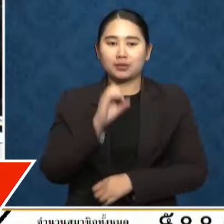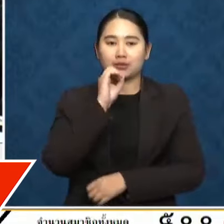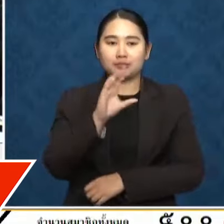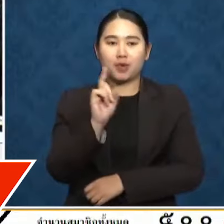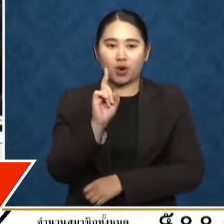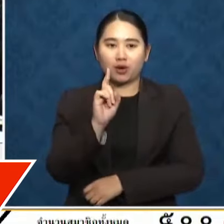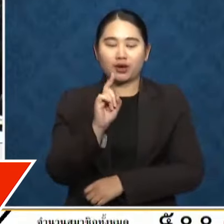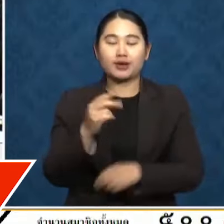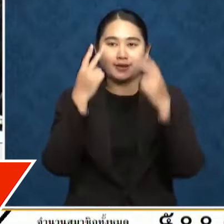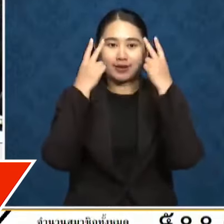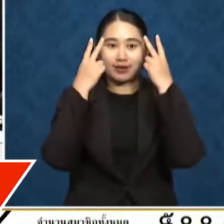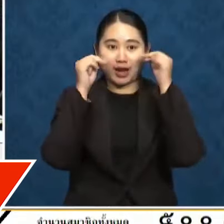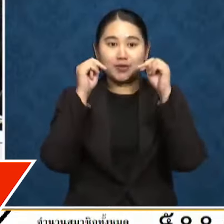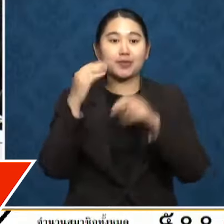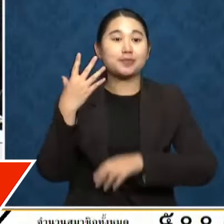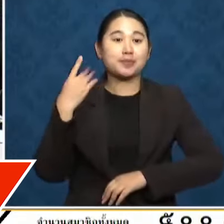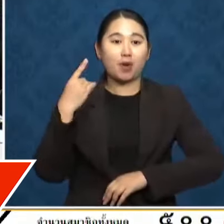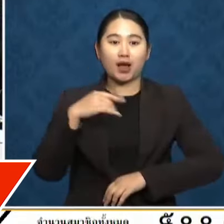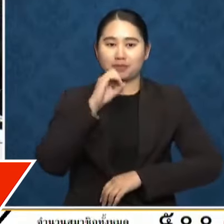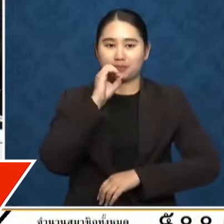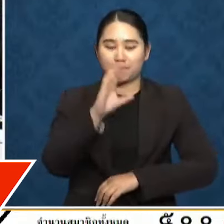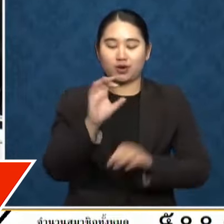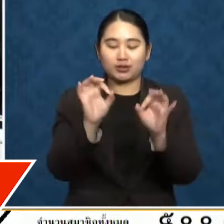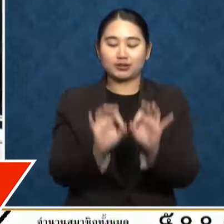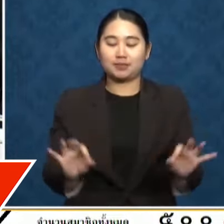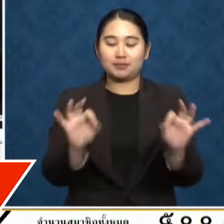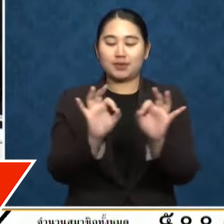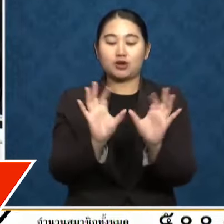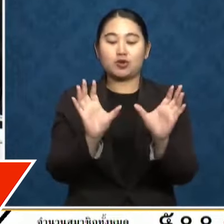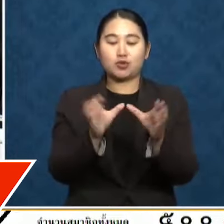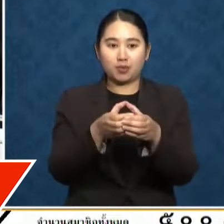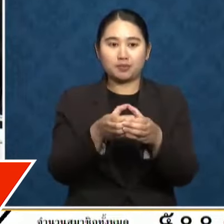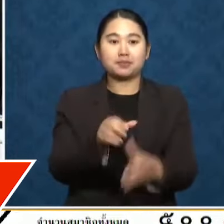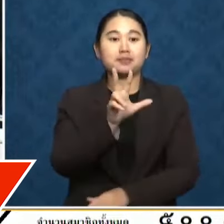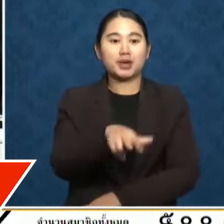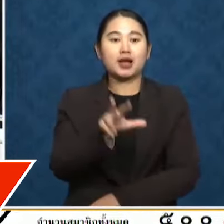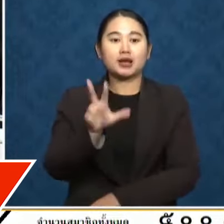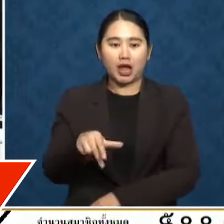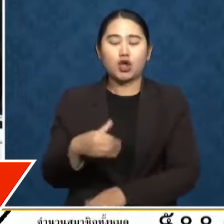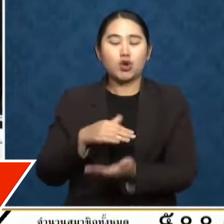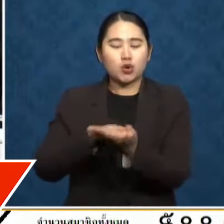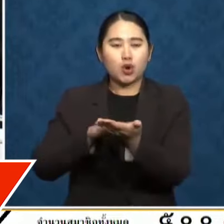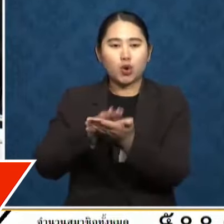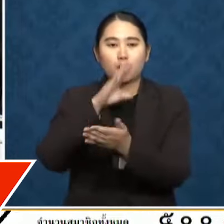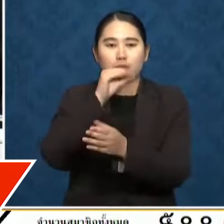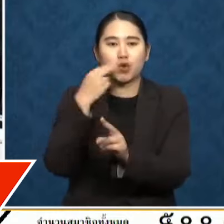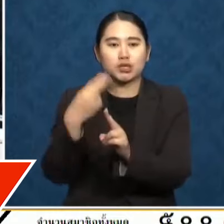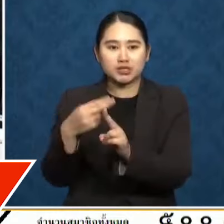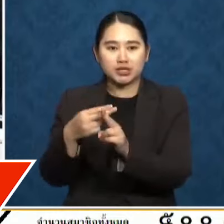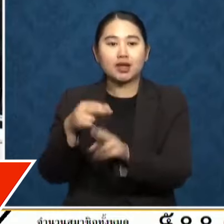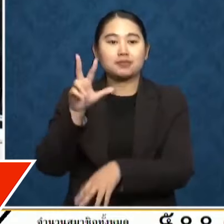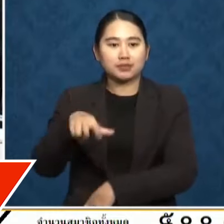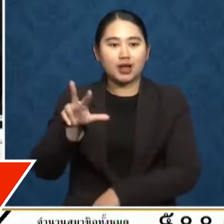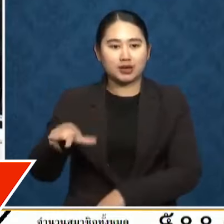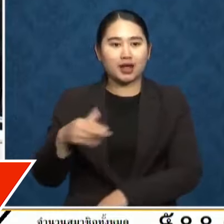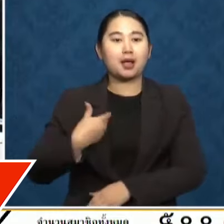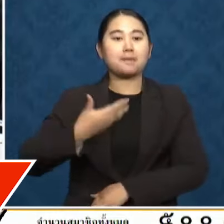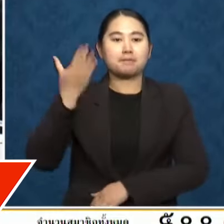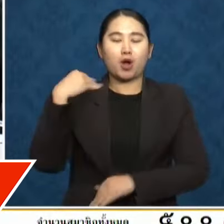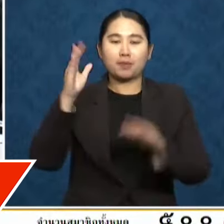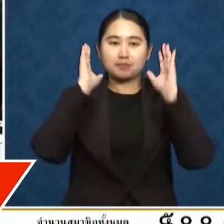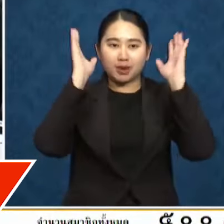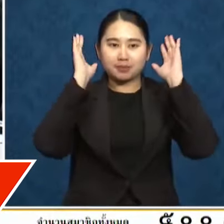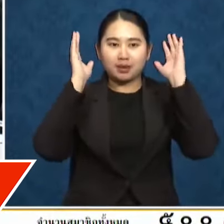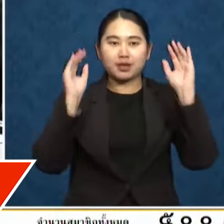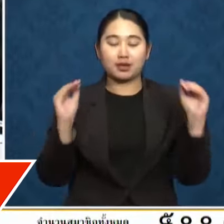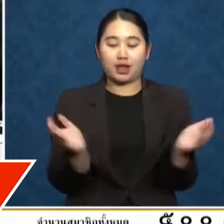ท่านได้ประกาศหักการสำคัญของพักเพื่อไทยของนิยาดีฉัต้องเอยนามว่าได้เคยหาเสียงเอาไ้จากส